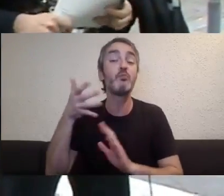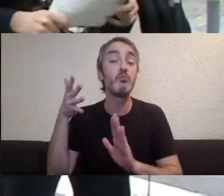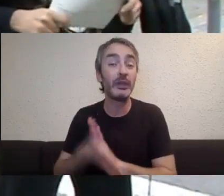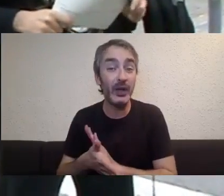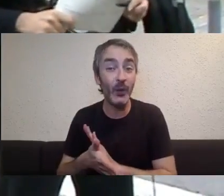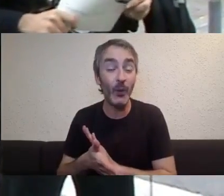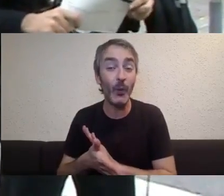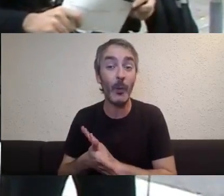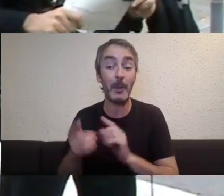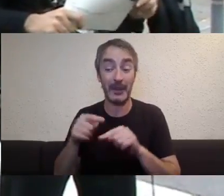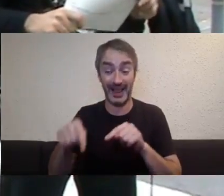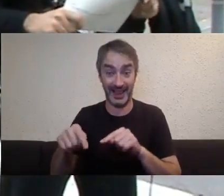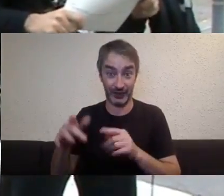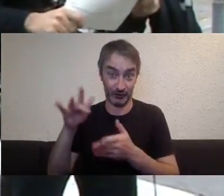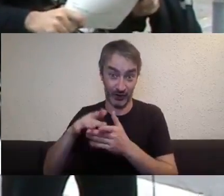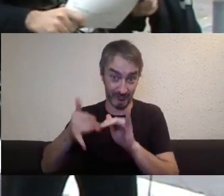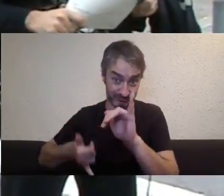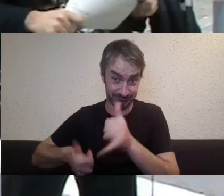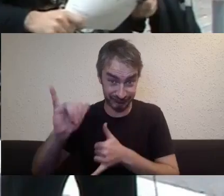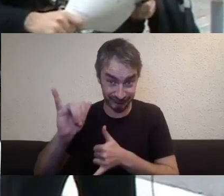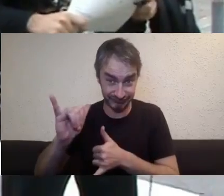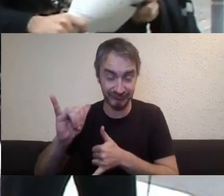El que ens va fer forts, jo crec que va ser